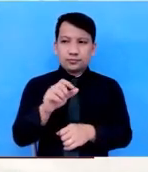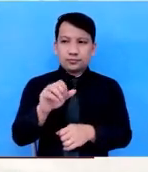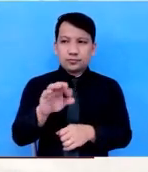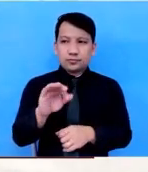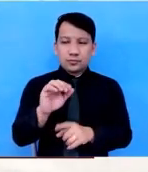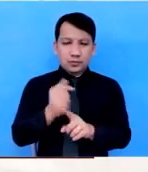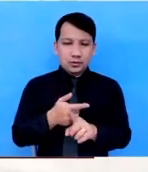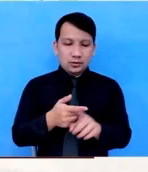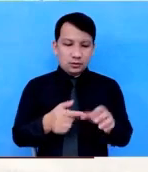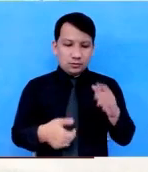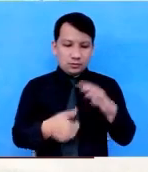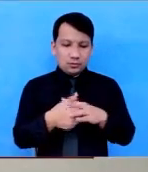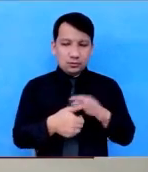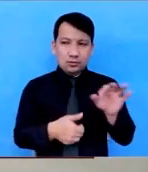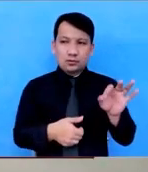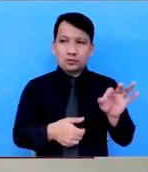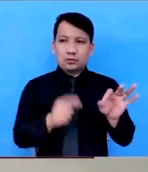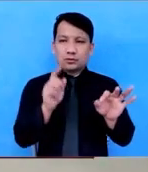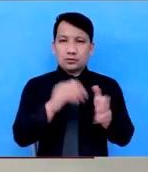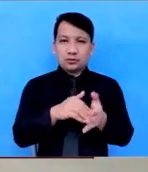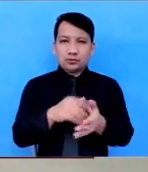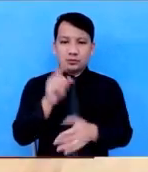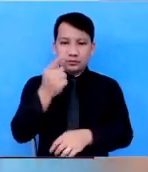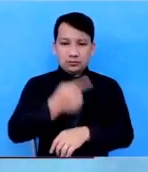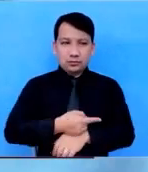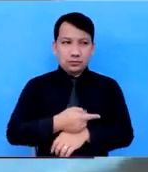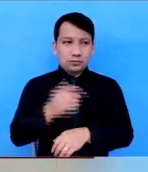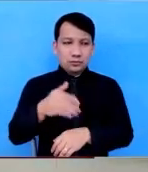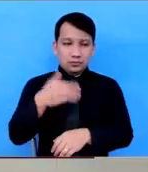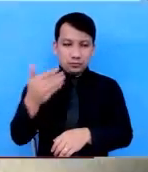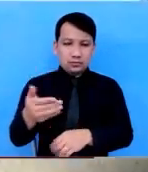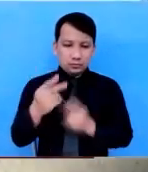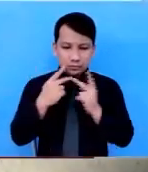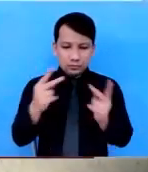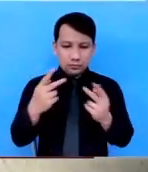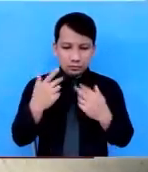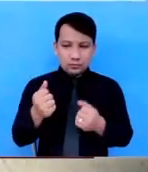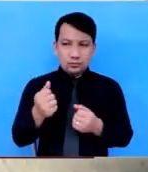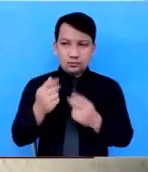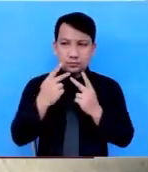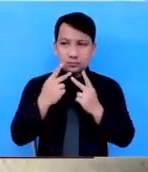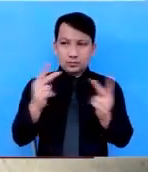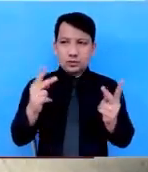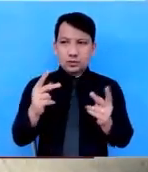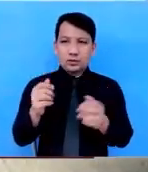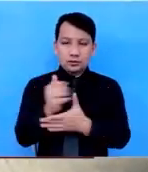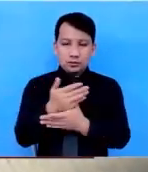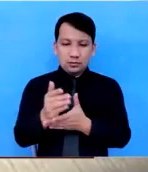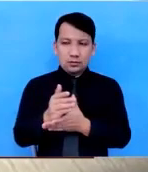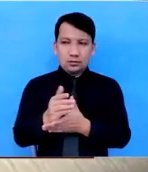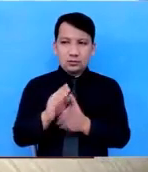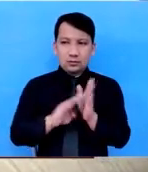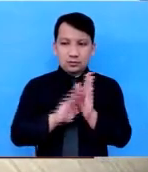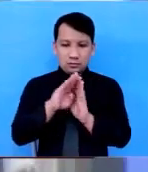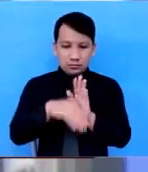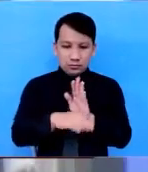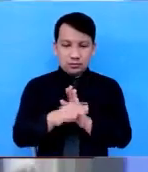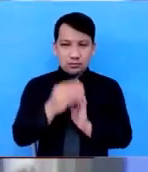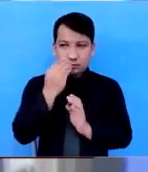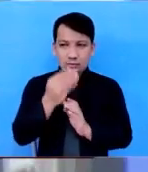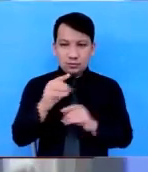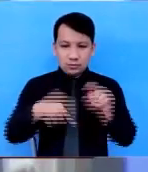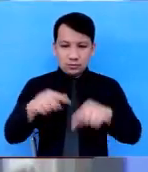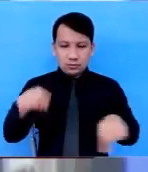pang lumobo yan sa 19,000 kada araw kung isusunod sa minimum public health protocols, sabayan pa ng low booster rollout at iba't ibang